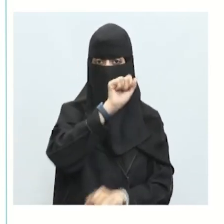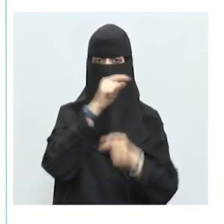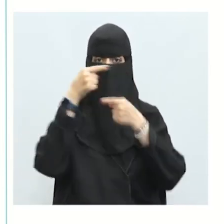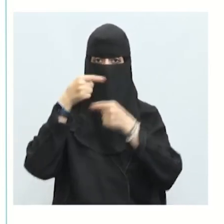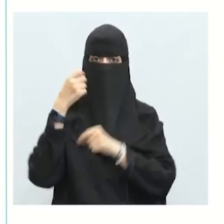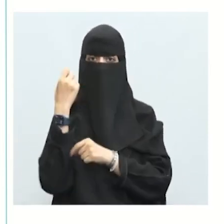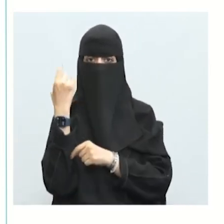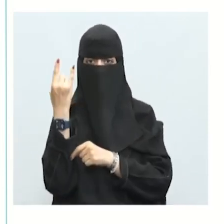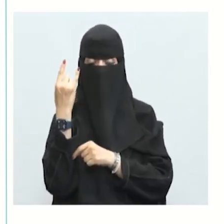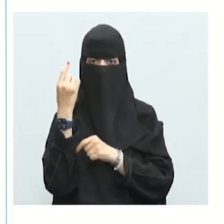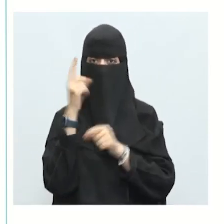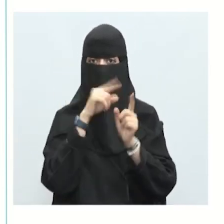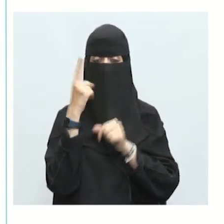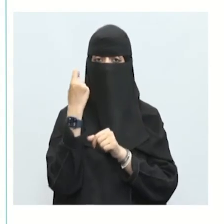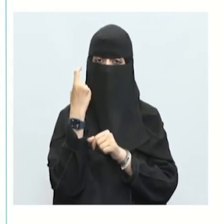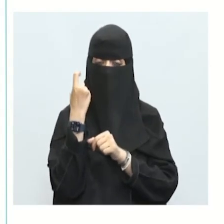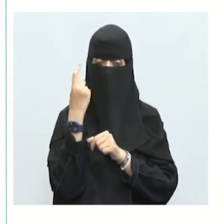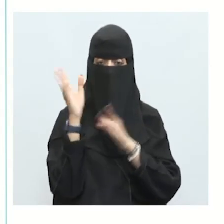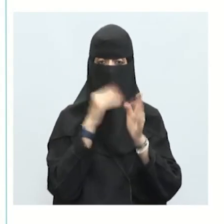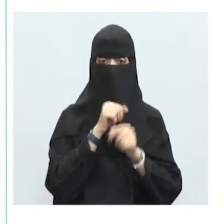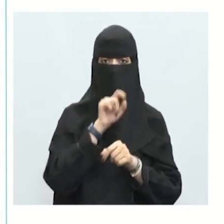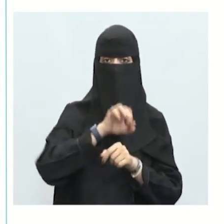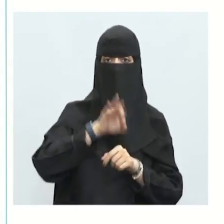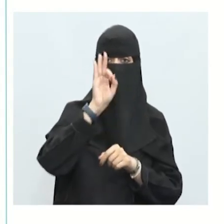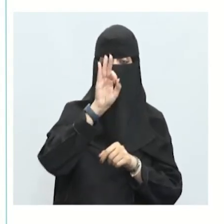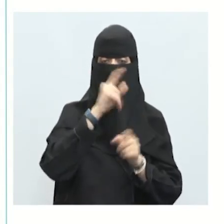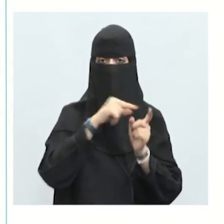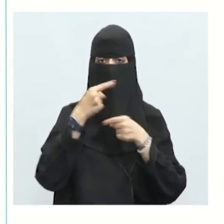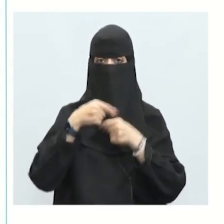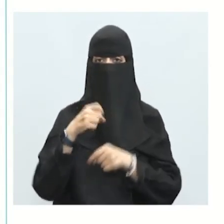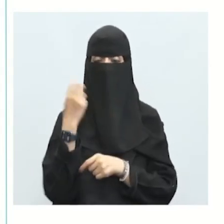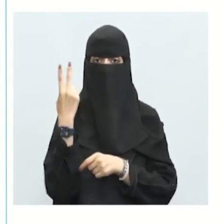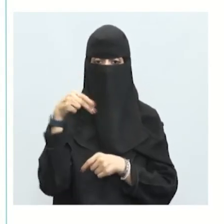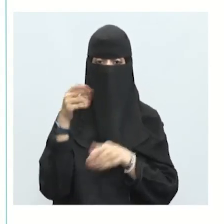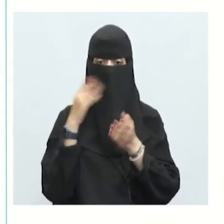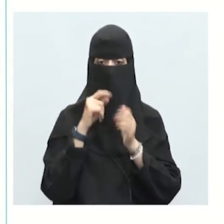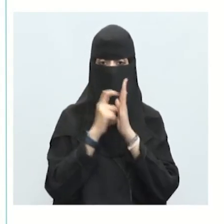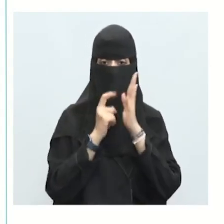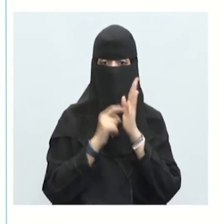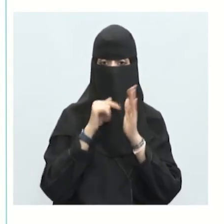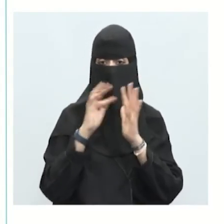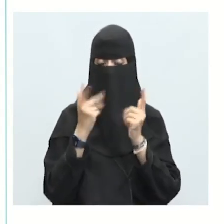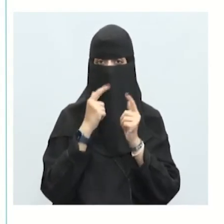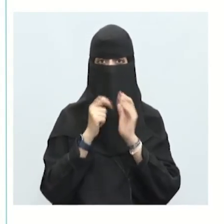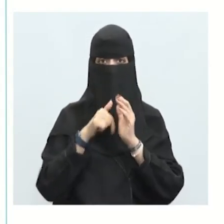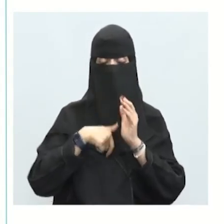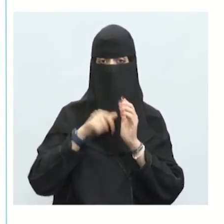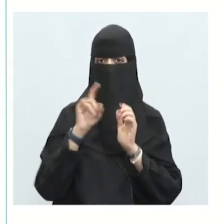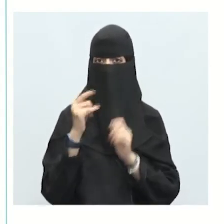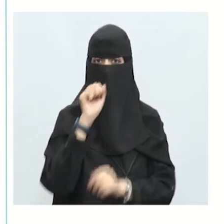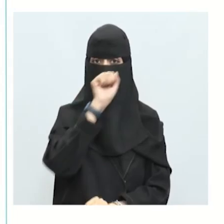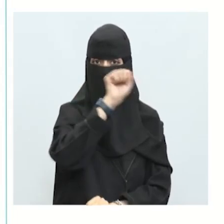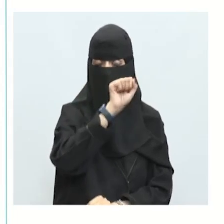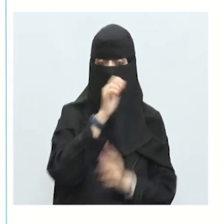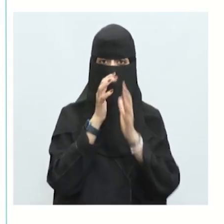والبي تساوي ال ثم الشرط هل الا a اكبر من البي يعني كان